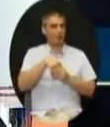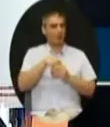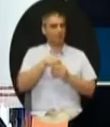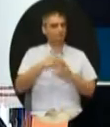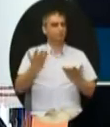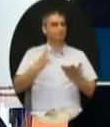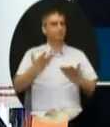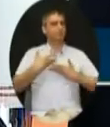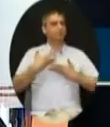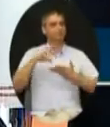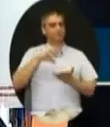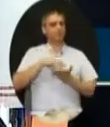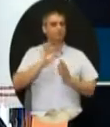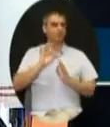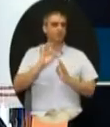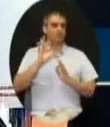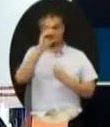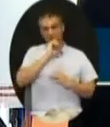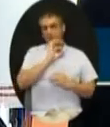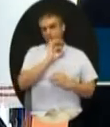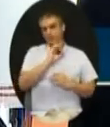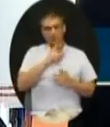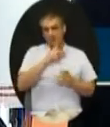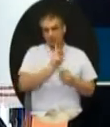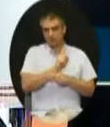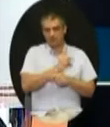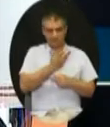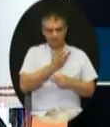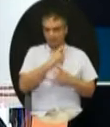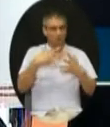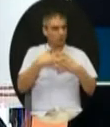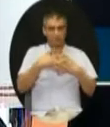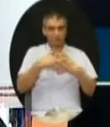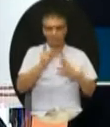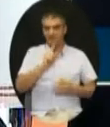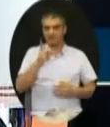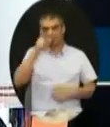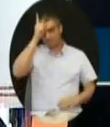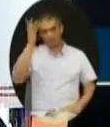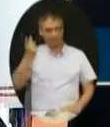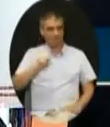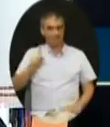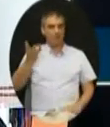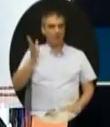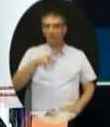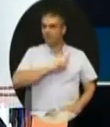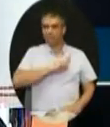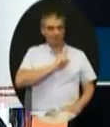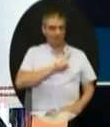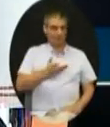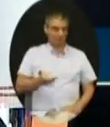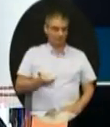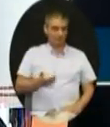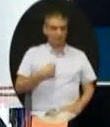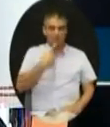מהמיליה המיינסטרימי, בוא נגיד ככה, כן? לפחות לא בינתיים, ולא בארצות הברית, ולא בגרמניה, וגם לא באנגליה.